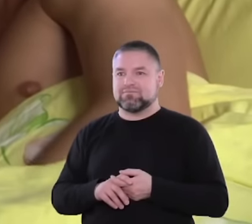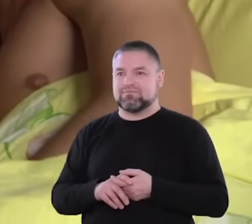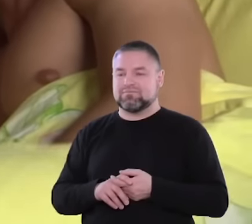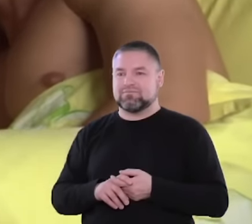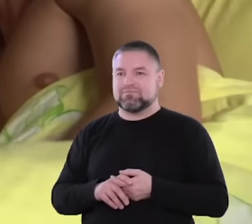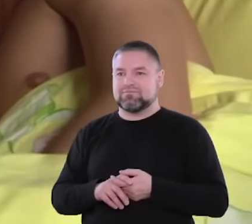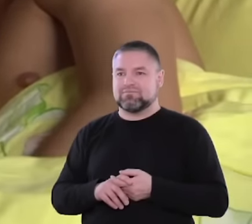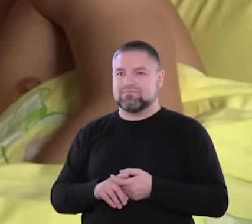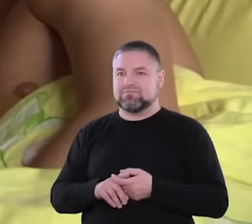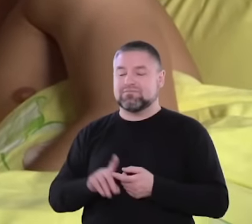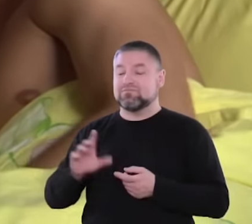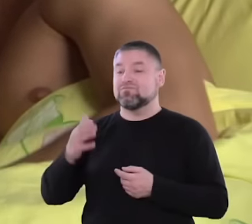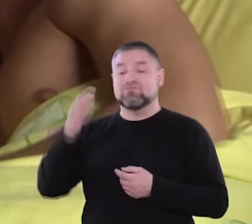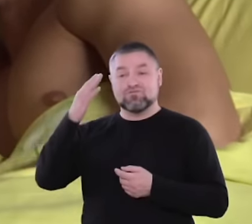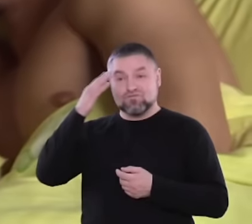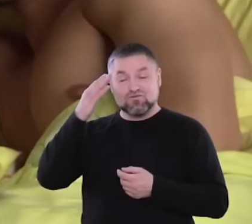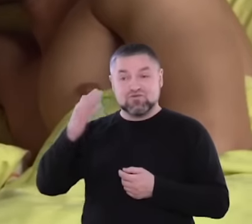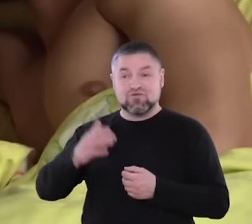Wiesz co?